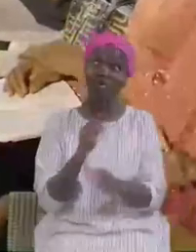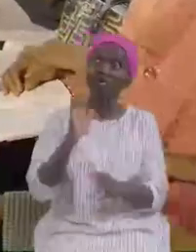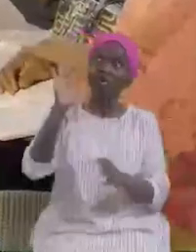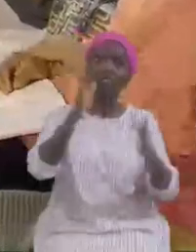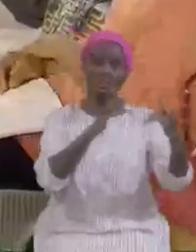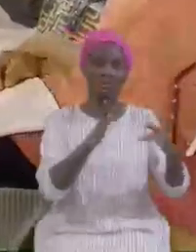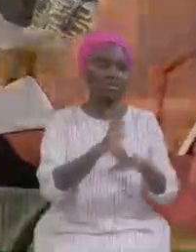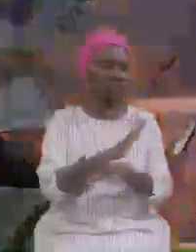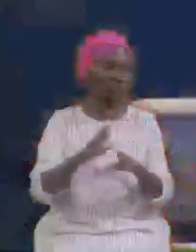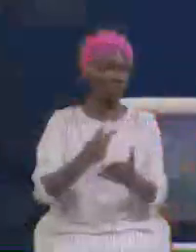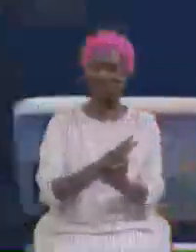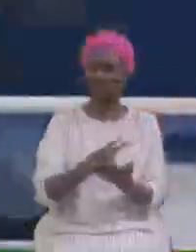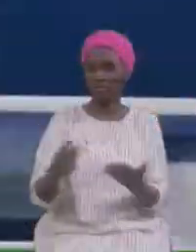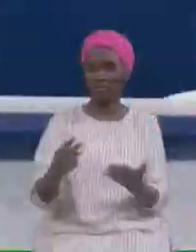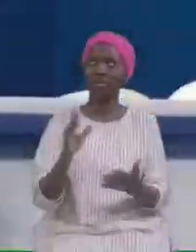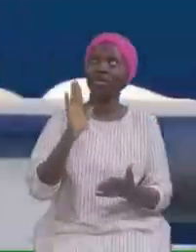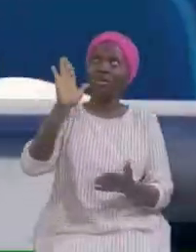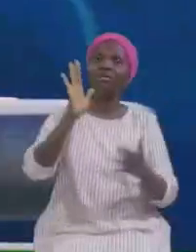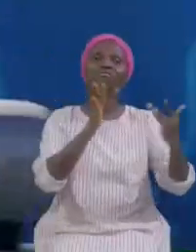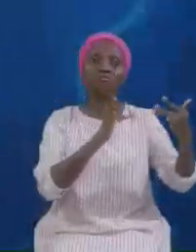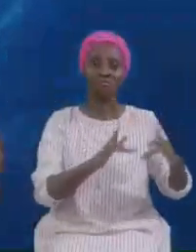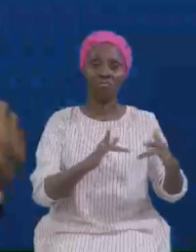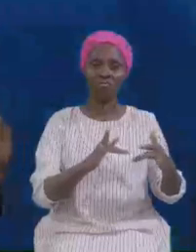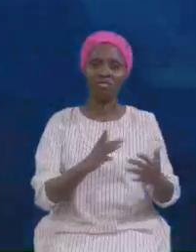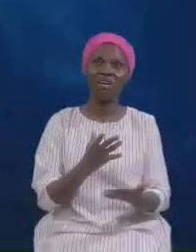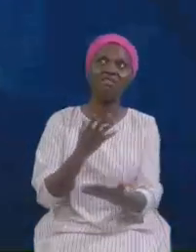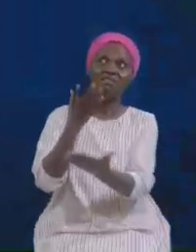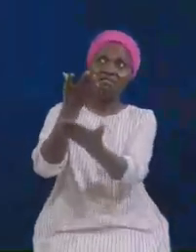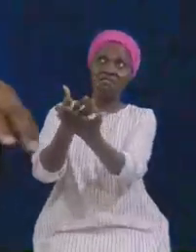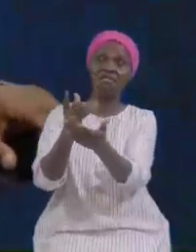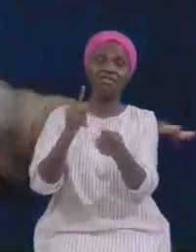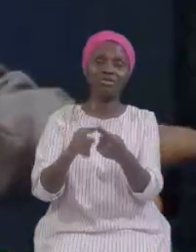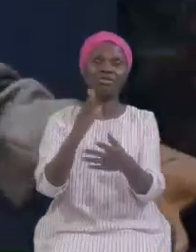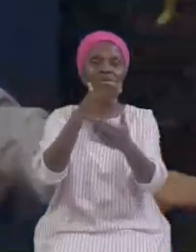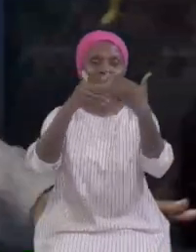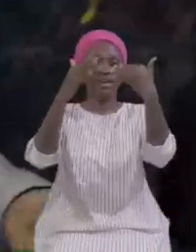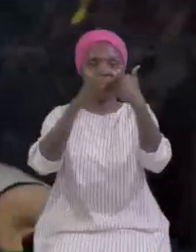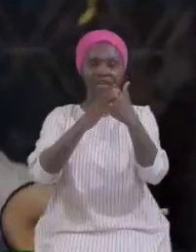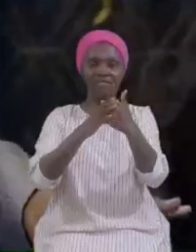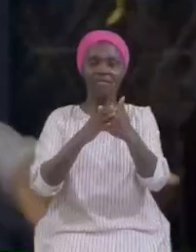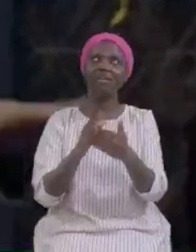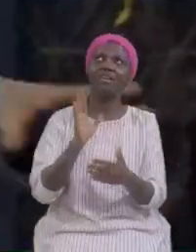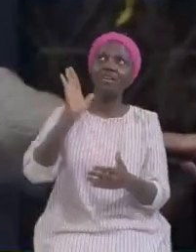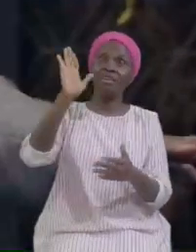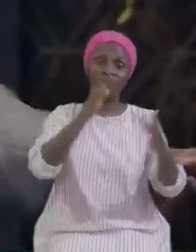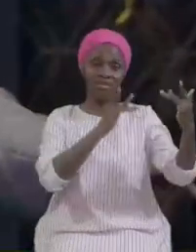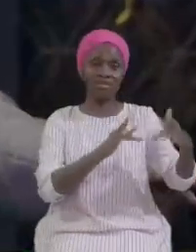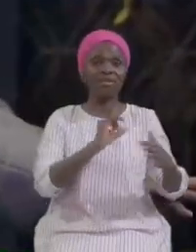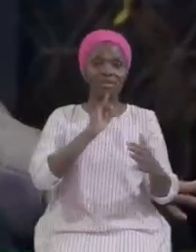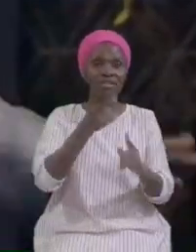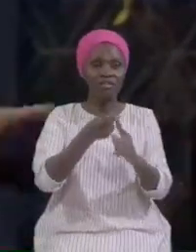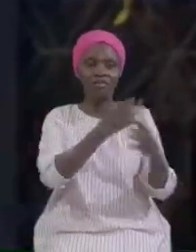Cette compassion ne choue pas et atteigne tout le monde. C'est de génération